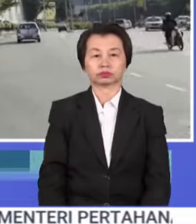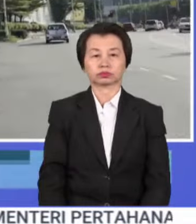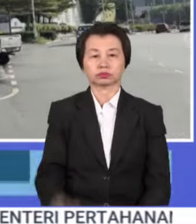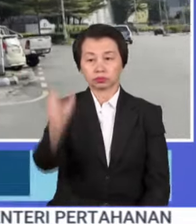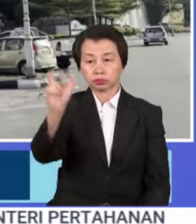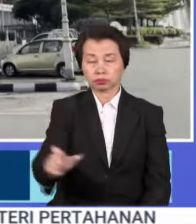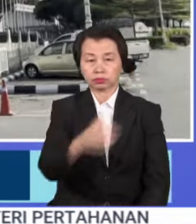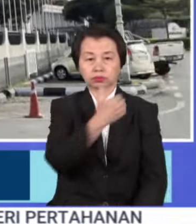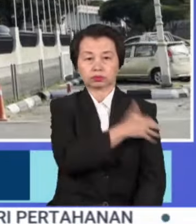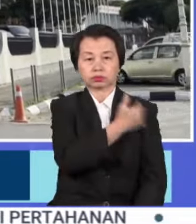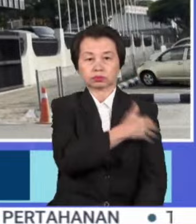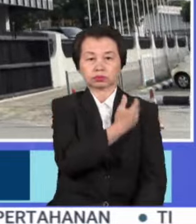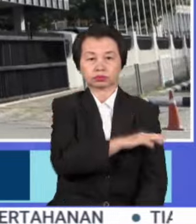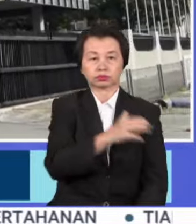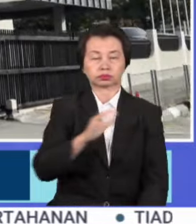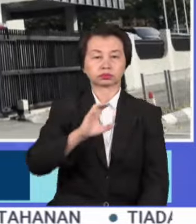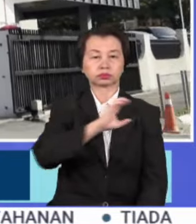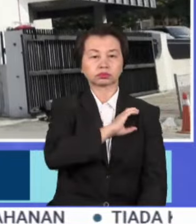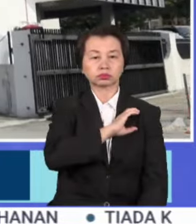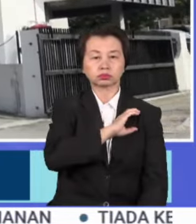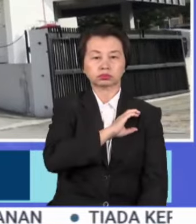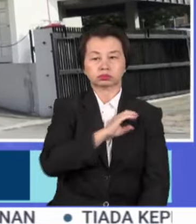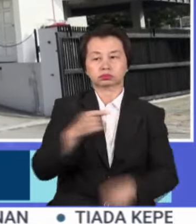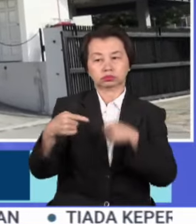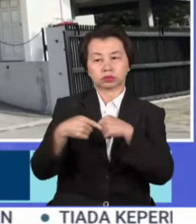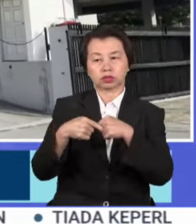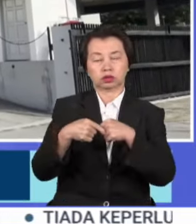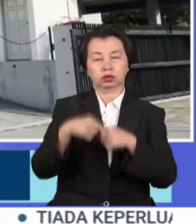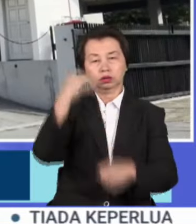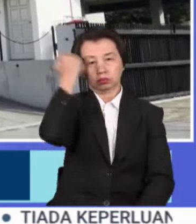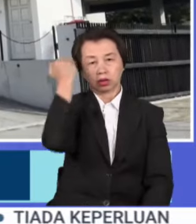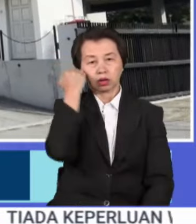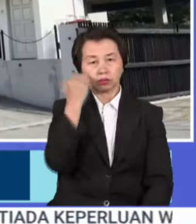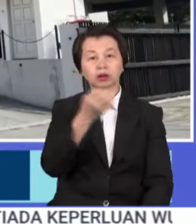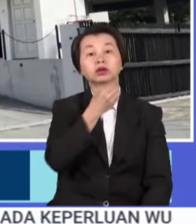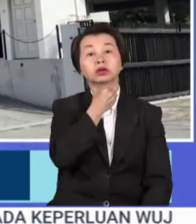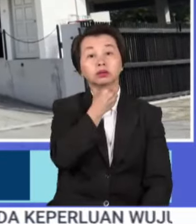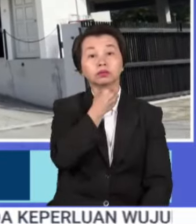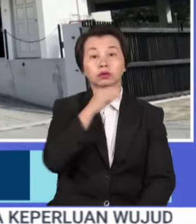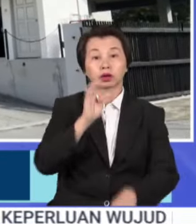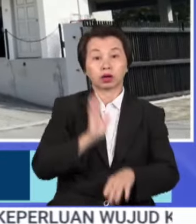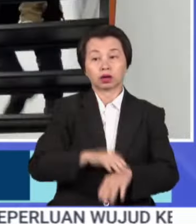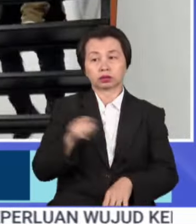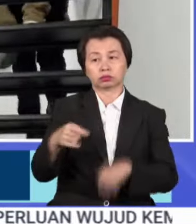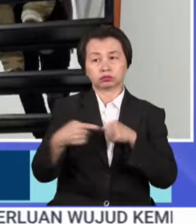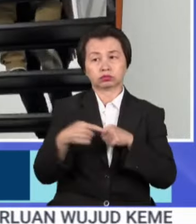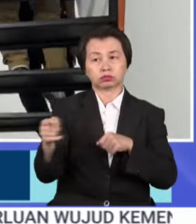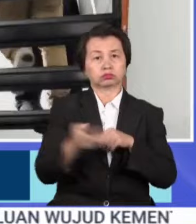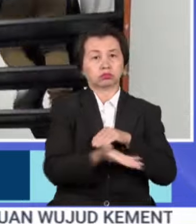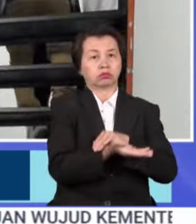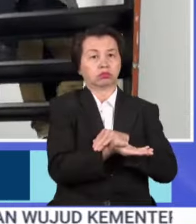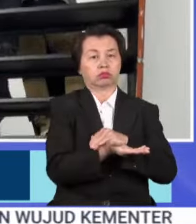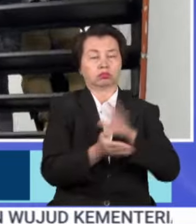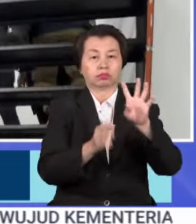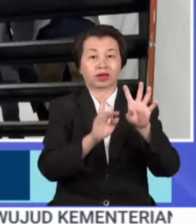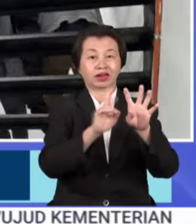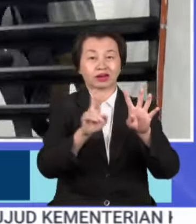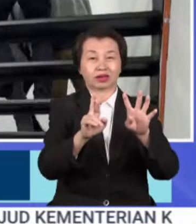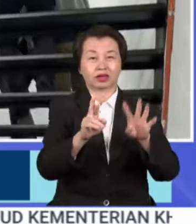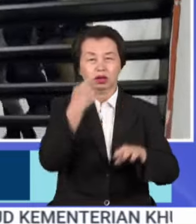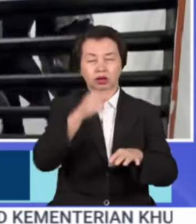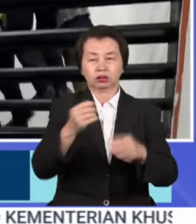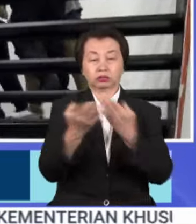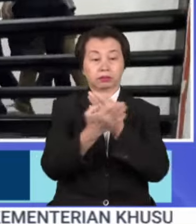Seorang bekas hakim dan seorang anggota polis didakwa di Mahkamah Session Ipoh atas pertuduhan rasuah RM4,000